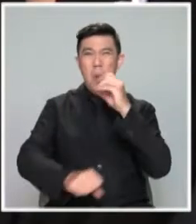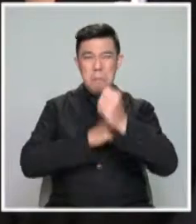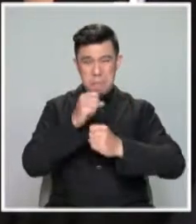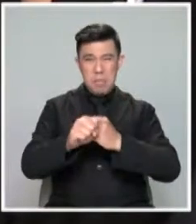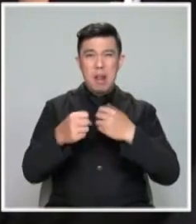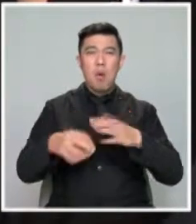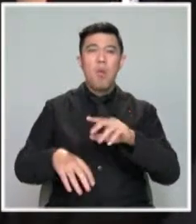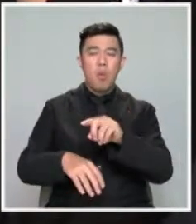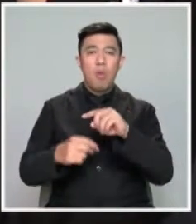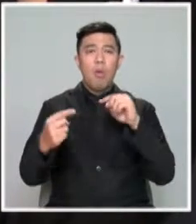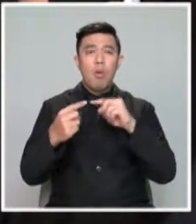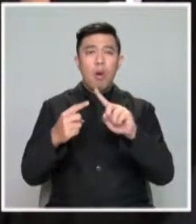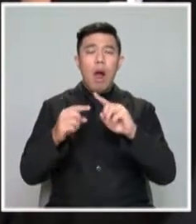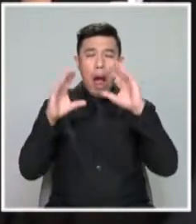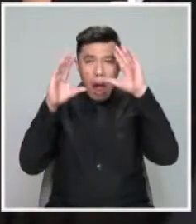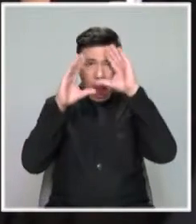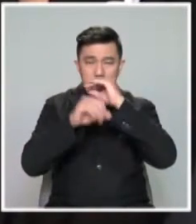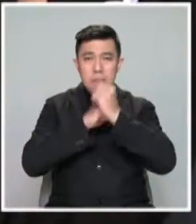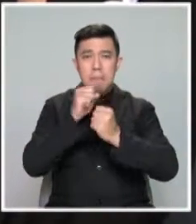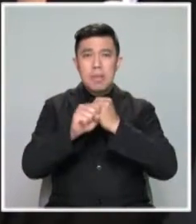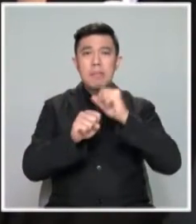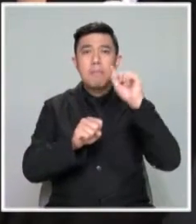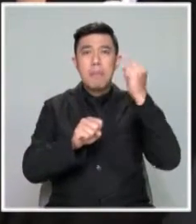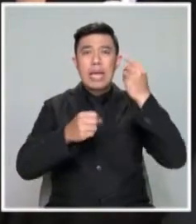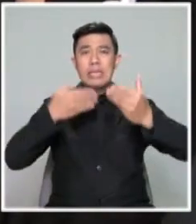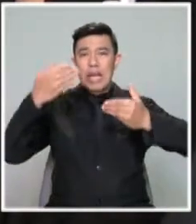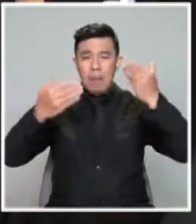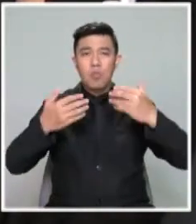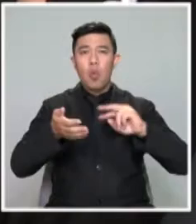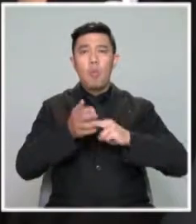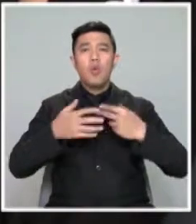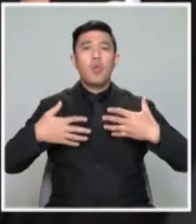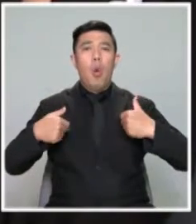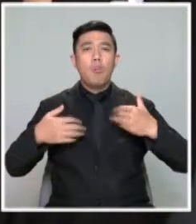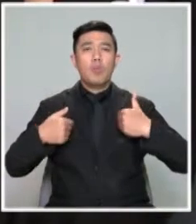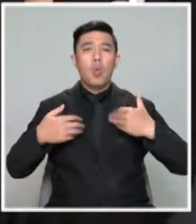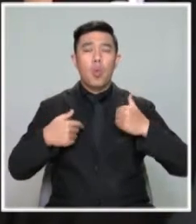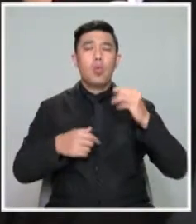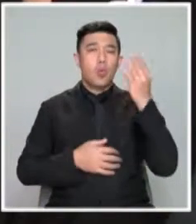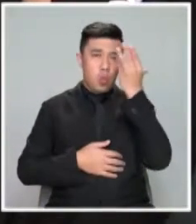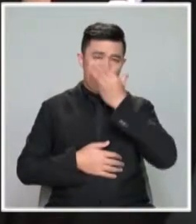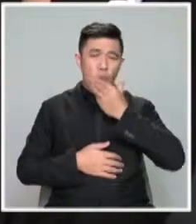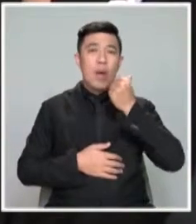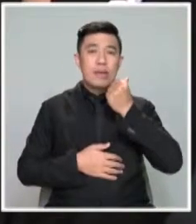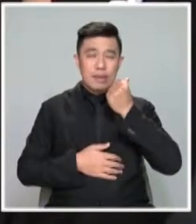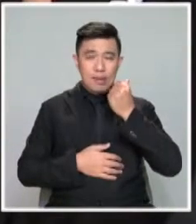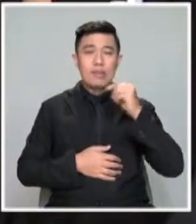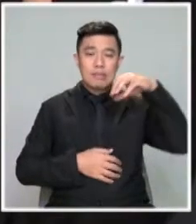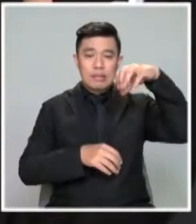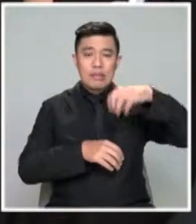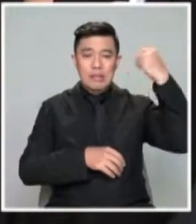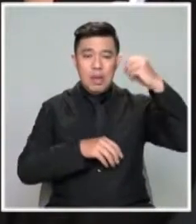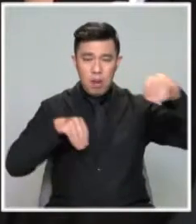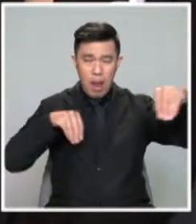กิจกรรมในคืนเค้าดาวปีใหม่เนี่ยอยากให้เป็นกิจกรรมที่มีความสุขในบรรยากาศที่สวยงามแล้วก็สถานที่ท่องเที่ยวซึ่งไม่